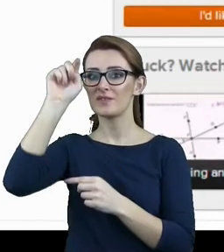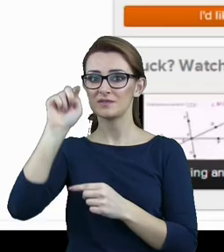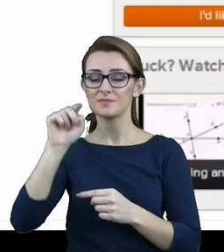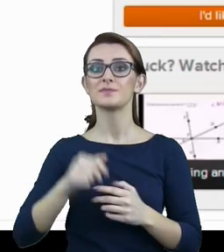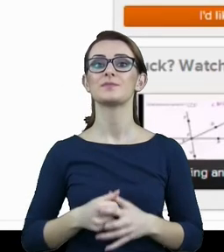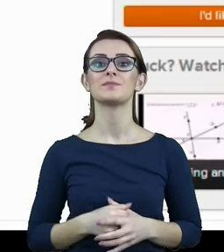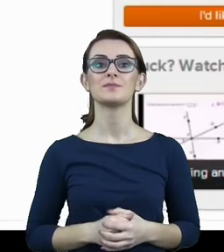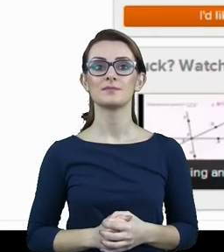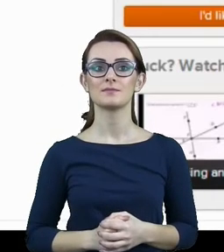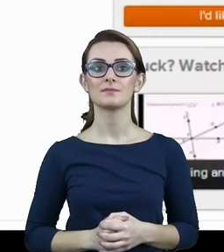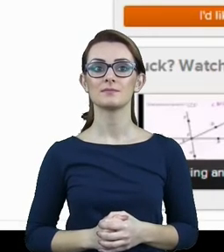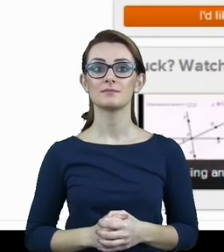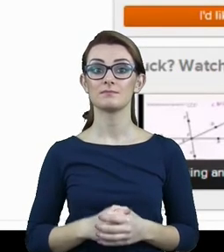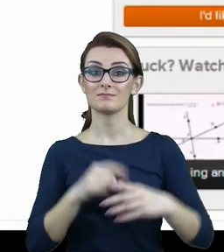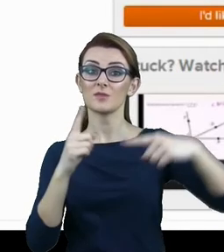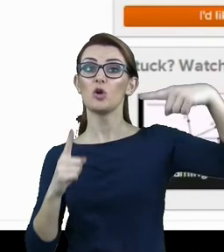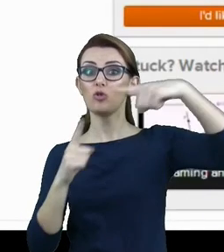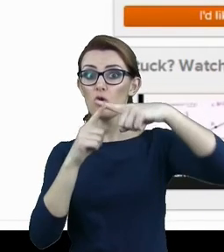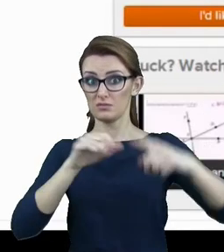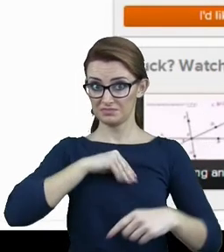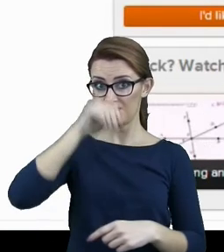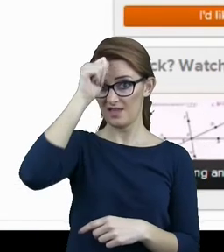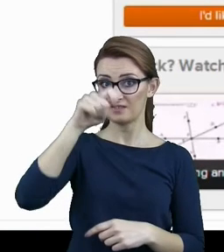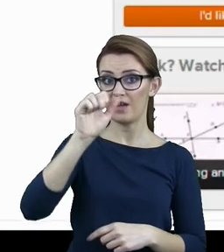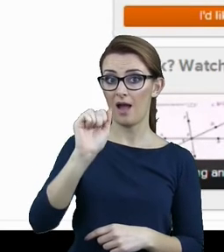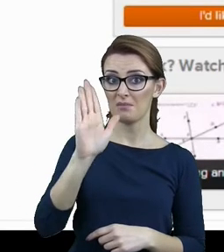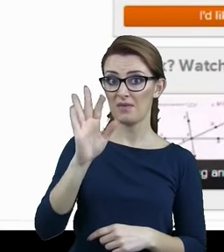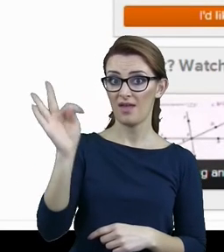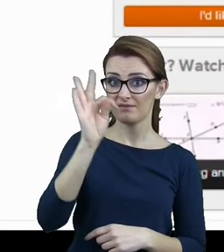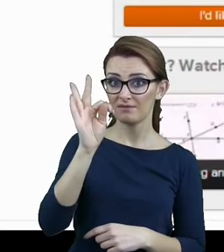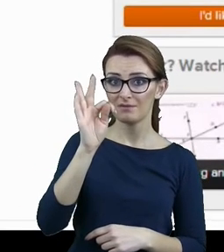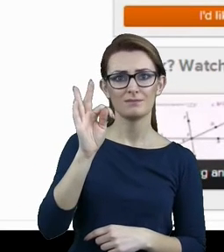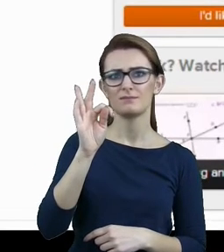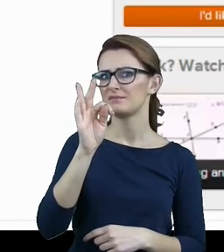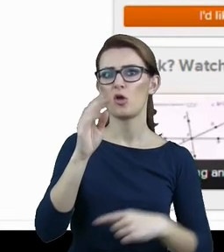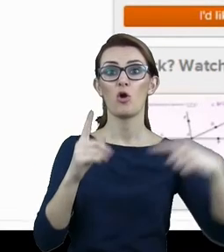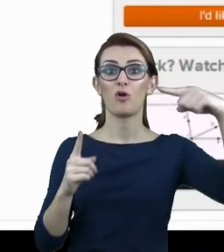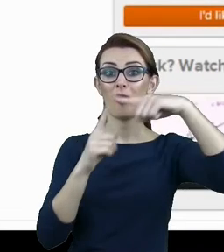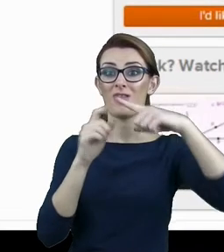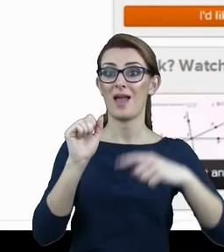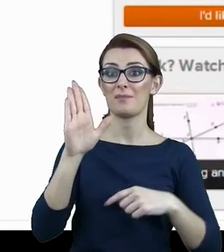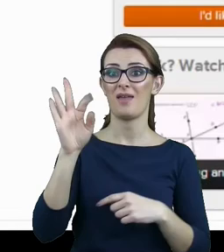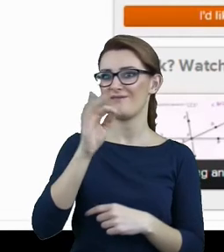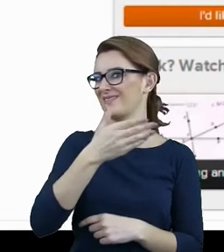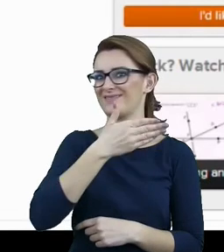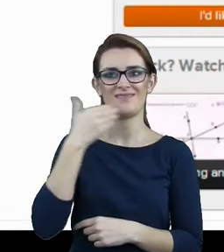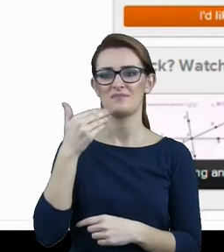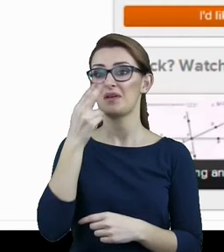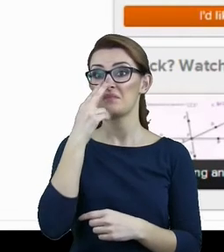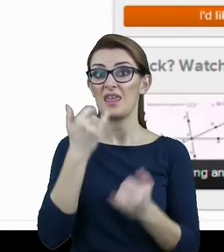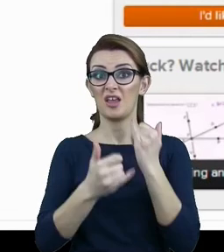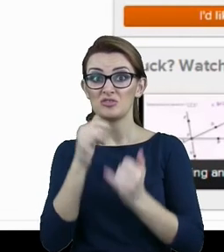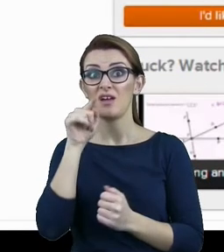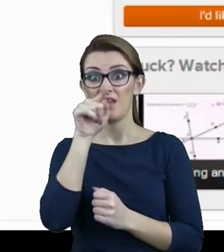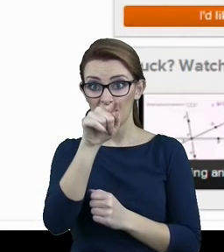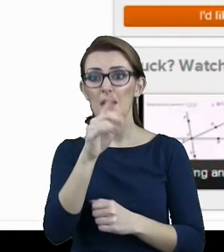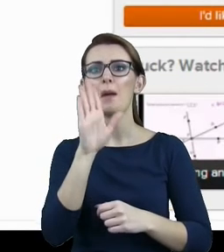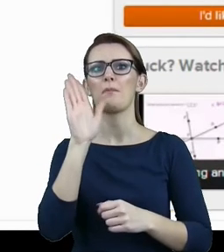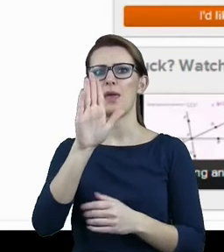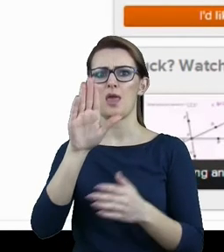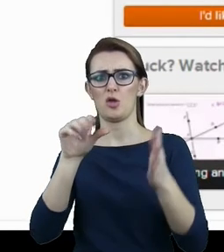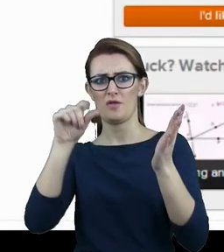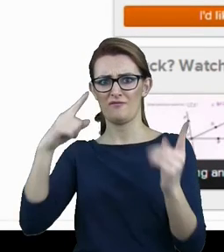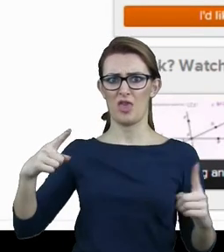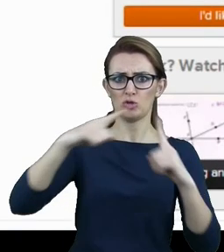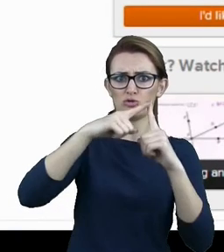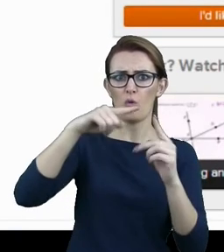Zastanówmy się, która inna nazwa będzie też odpowiednia. Czy możemy ten kąt nazwać ABF? ABF. Nie